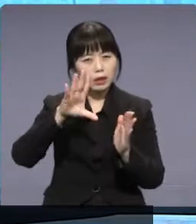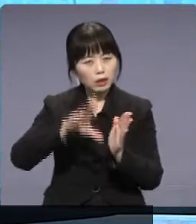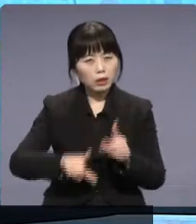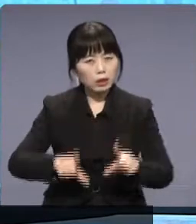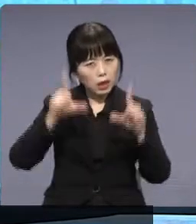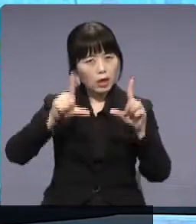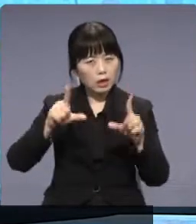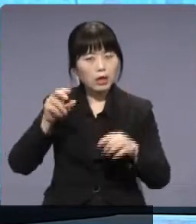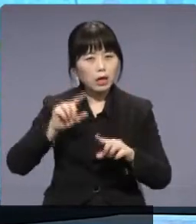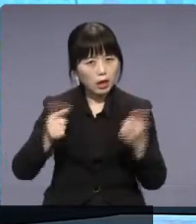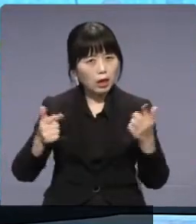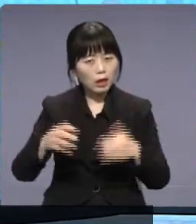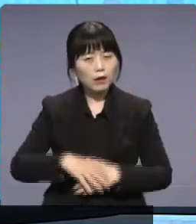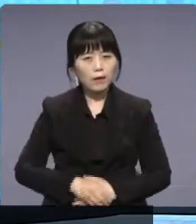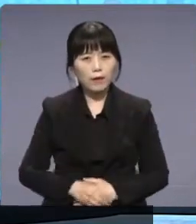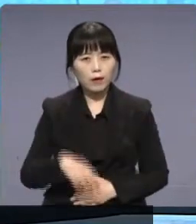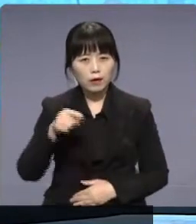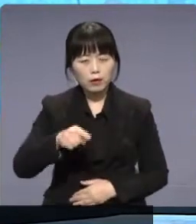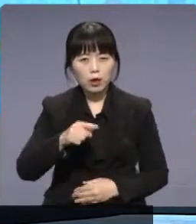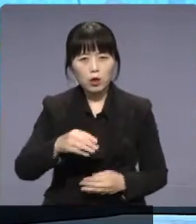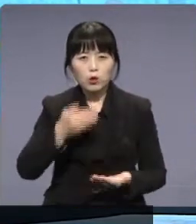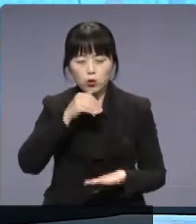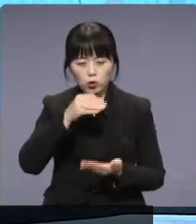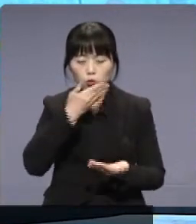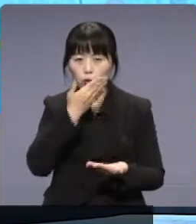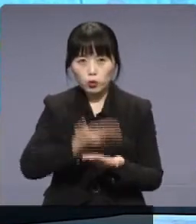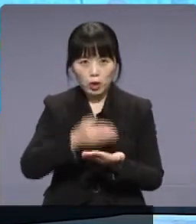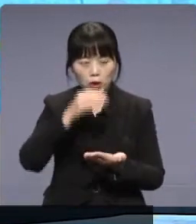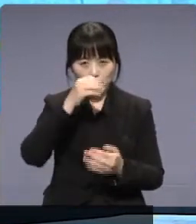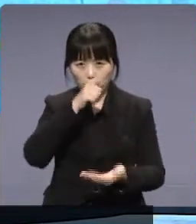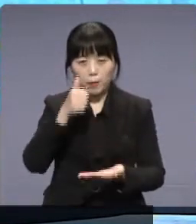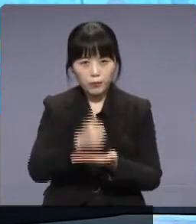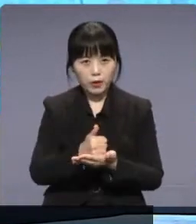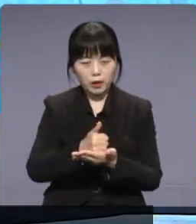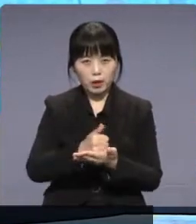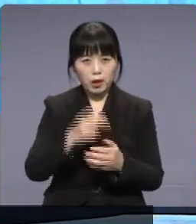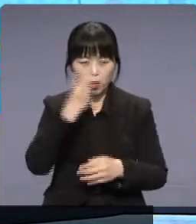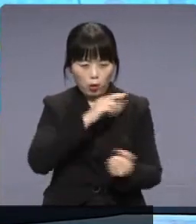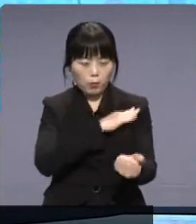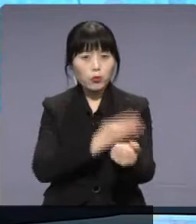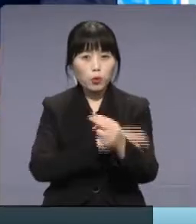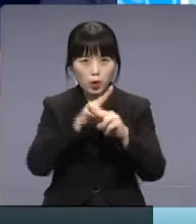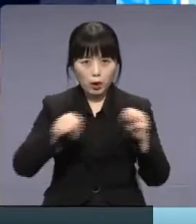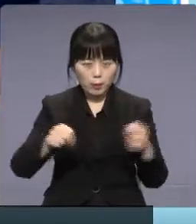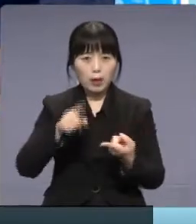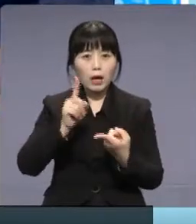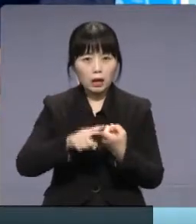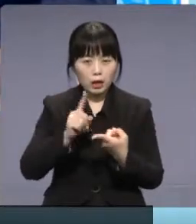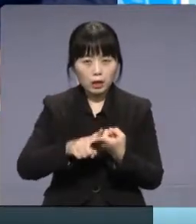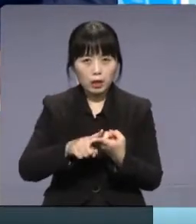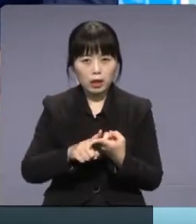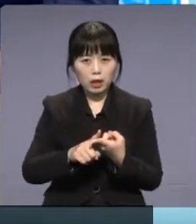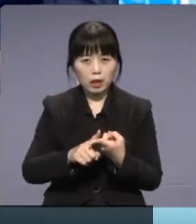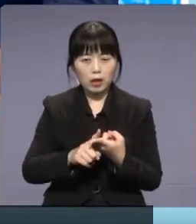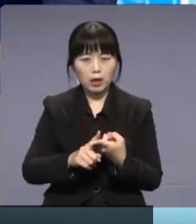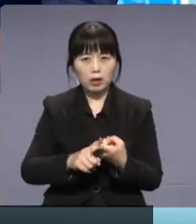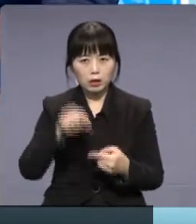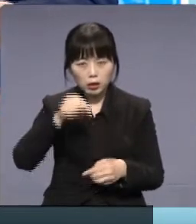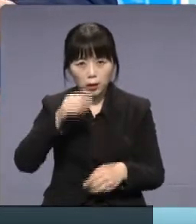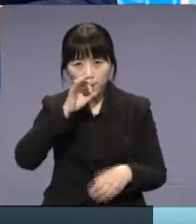아닌가? 왜냐하면 이게 그때 중대범죄수사청 만들면서 검수완박 소위 할때 그때